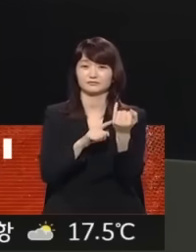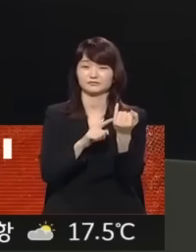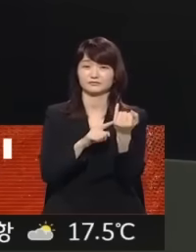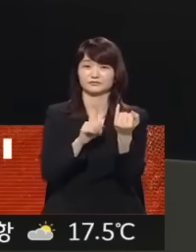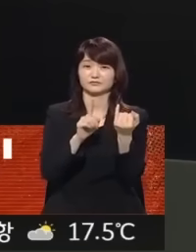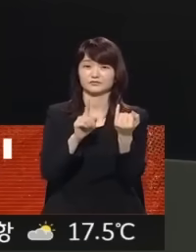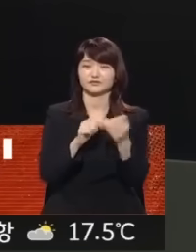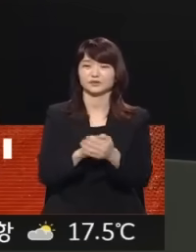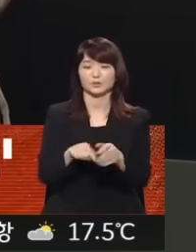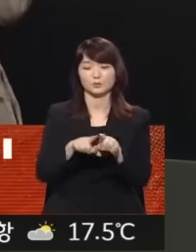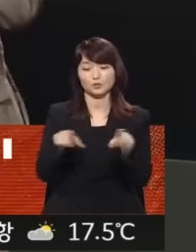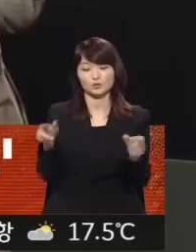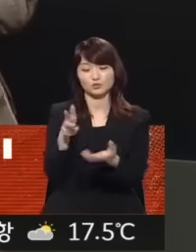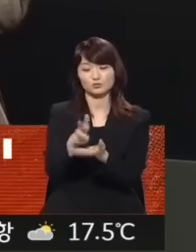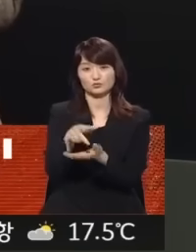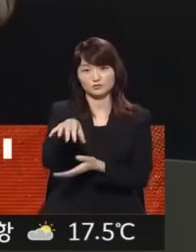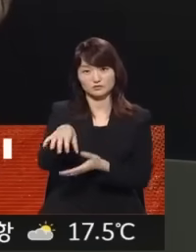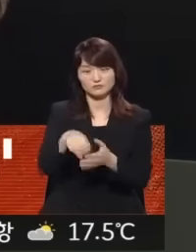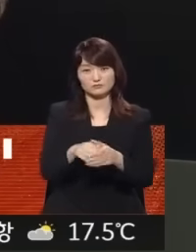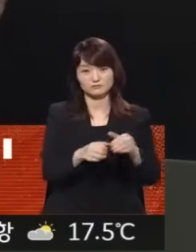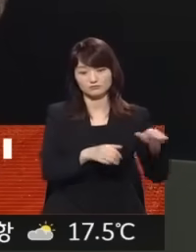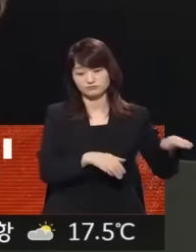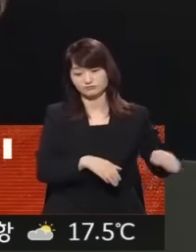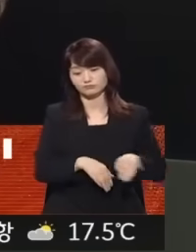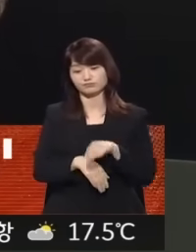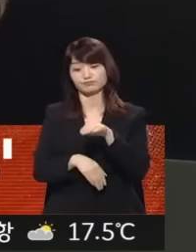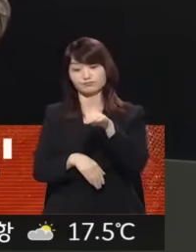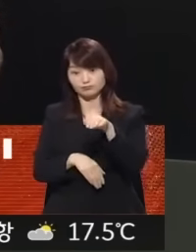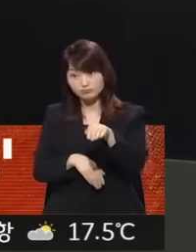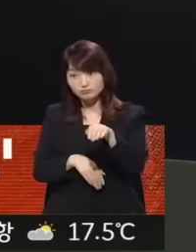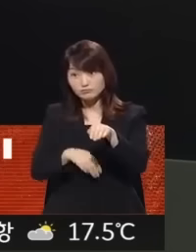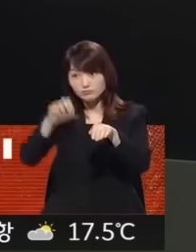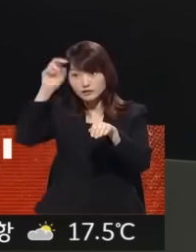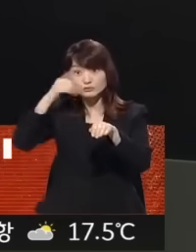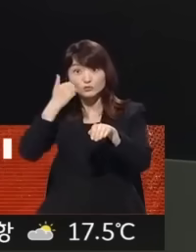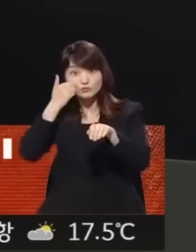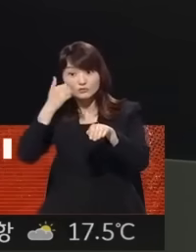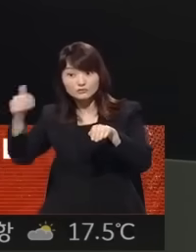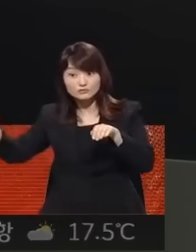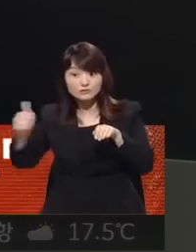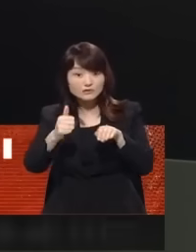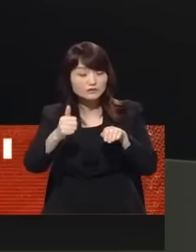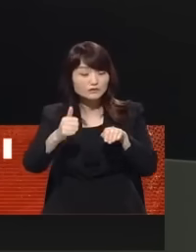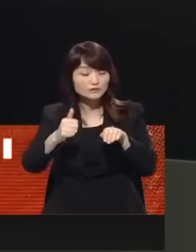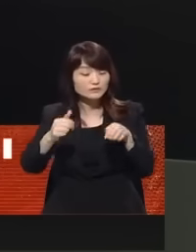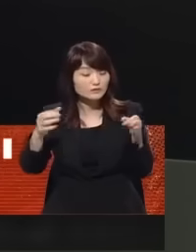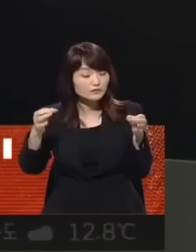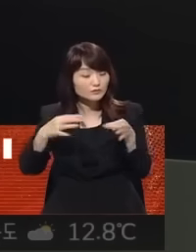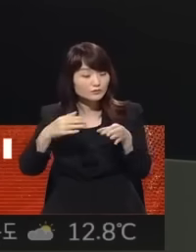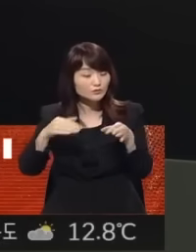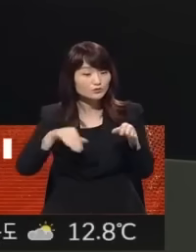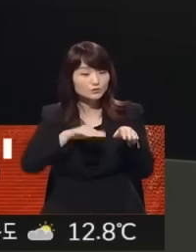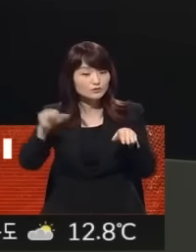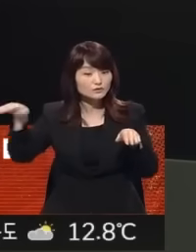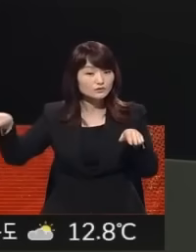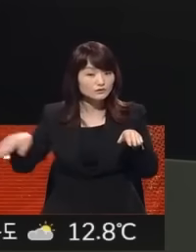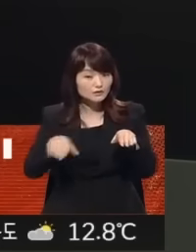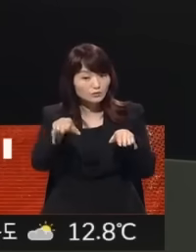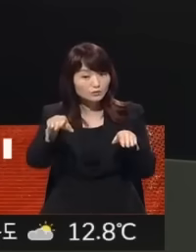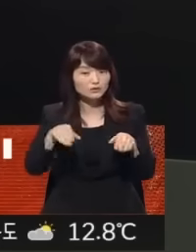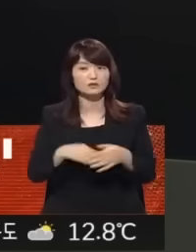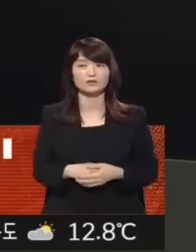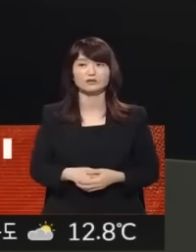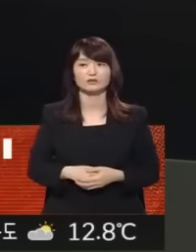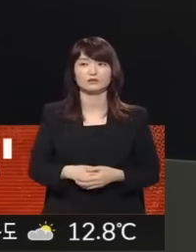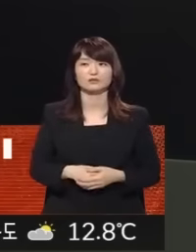합니다만 보통 주차장에서 차 대려고 하면 갑자기 누군가 우리 차 좀 이따가 올 건데요. 여기 내 자리인데요 하면서 한 분들